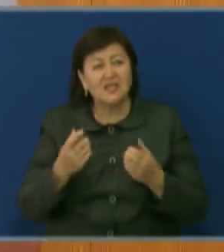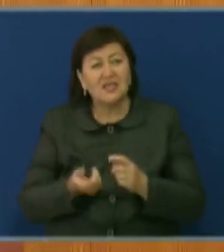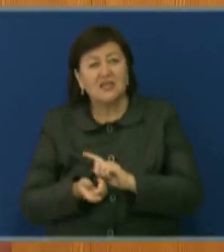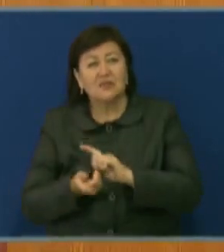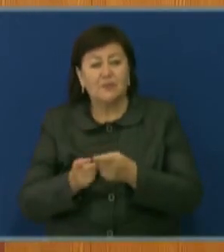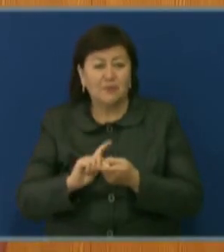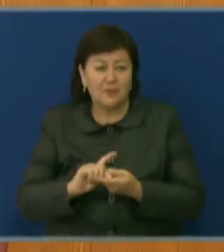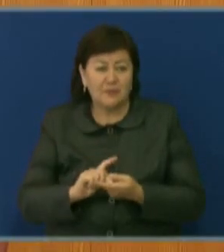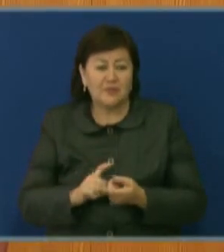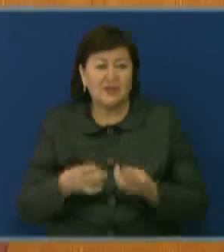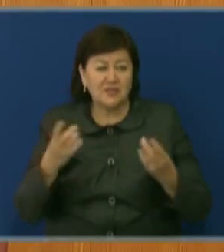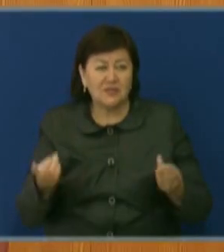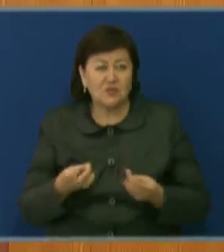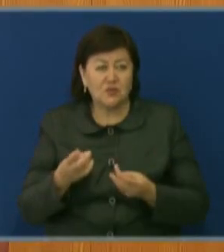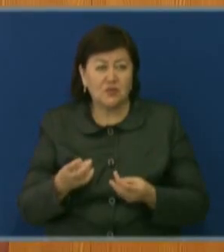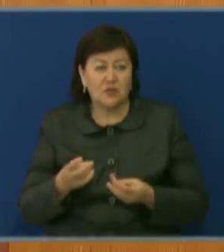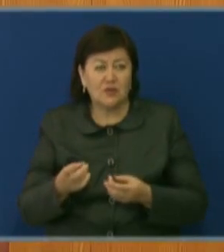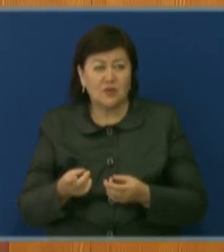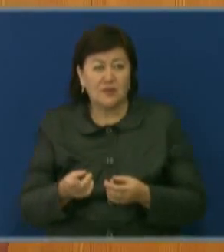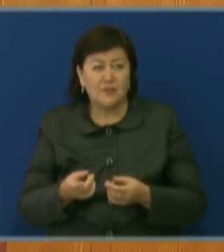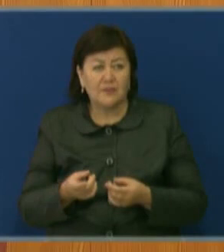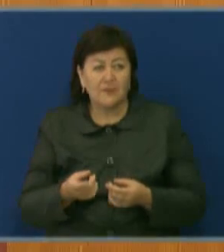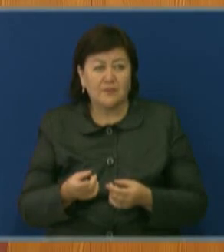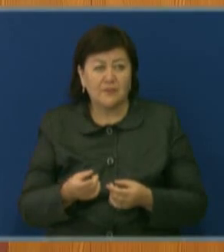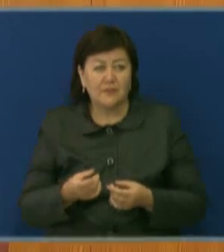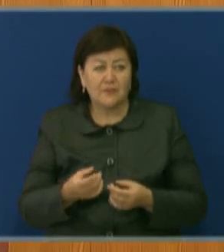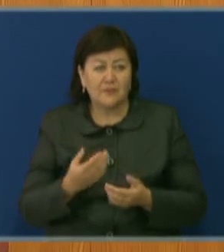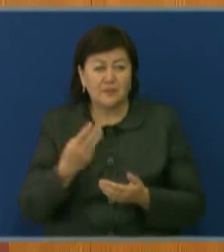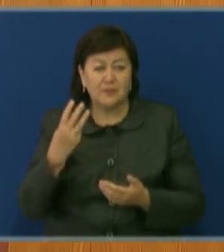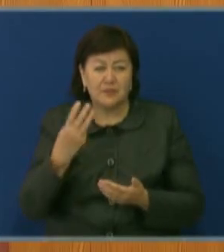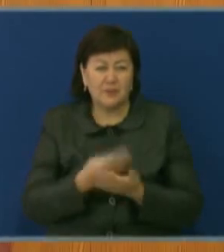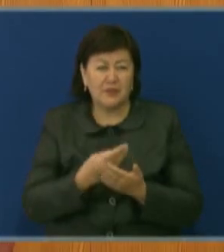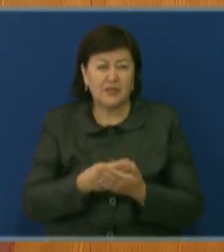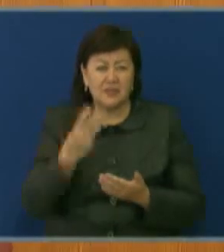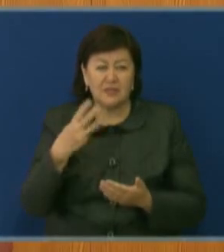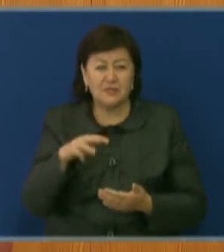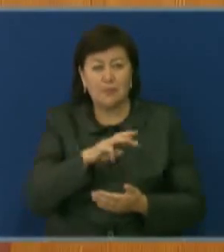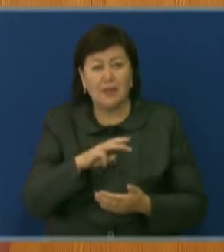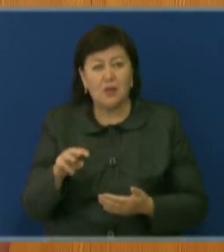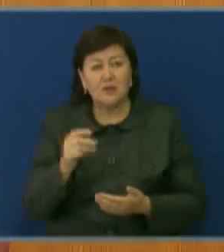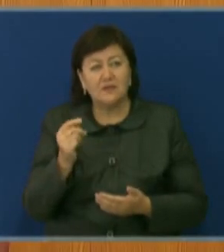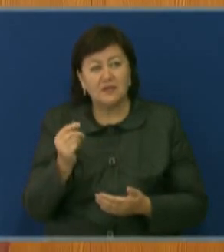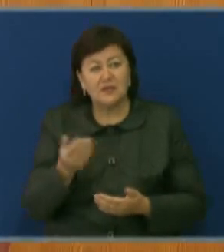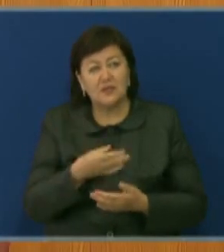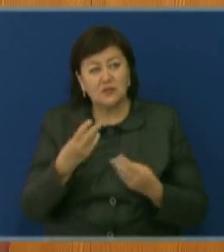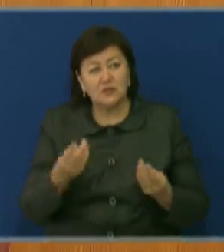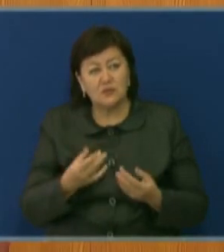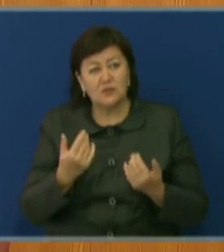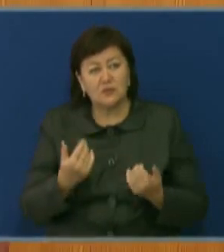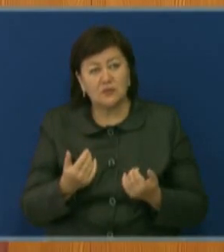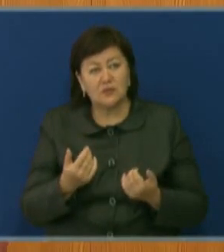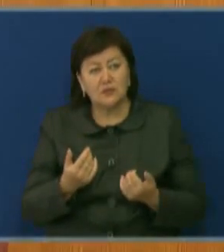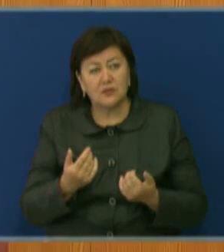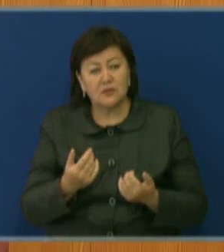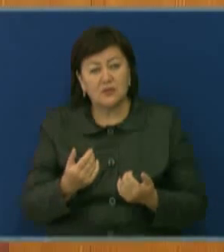запорной арматуры. На замену запорной арматуры требуется около 30 миллионов тенге. Сейчас мы отрабатываем с теплоткоммунэнерго по